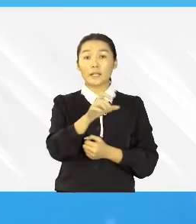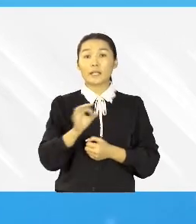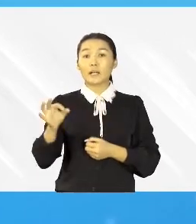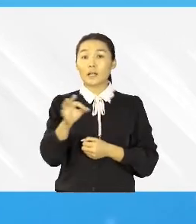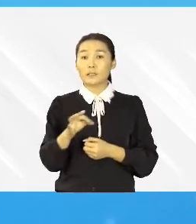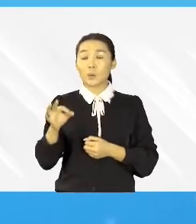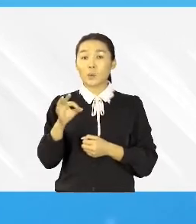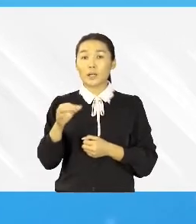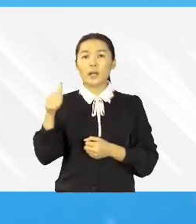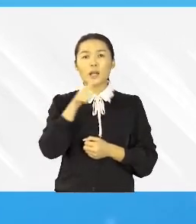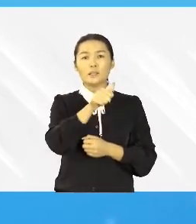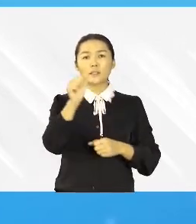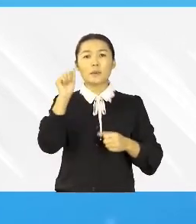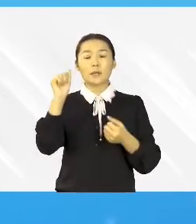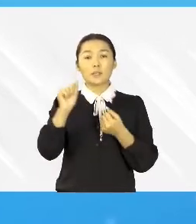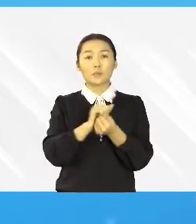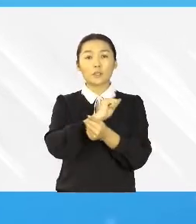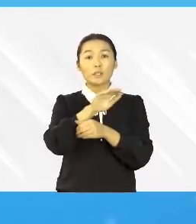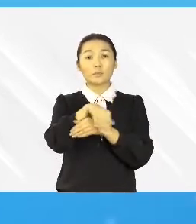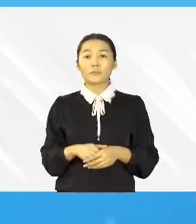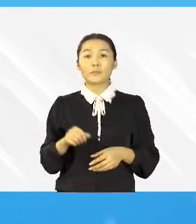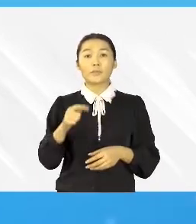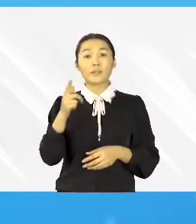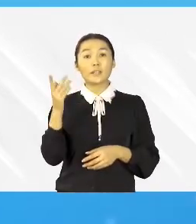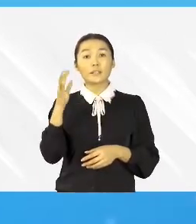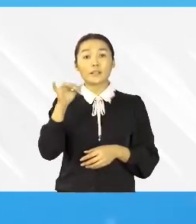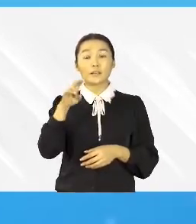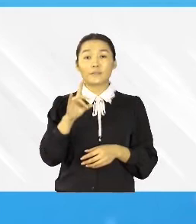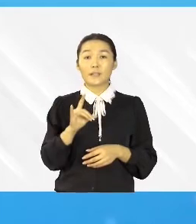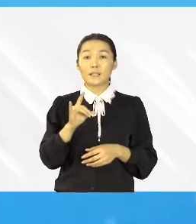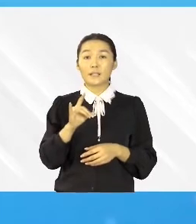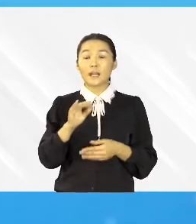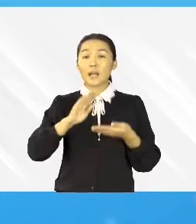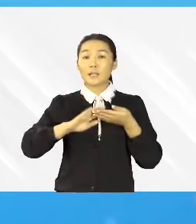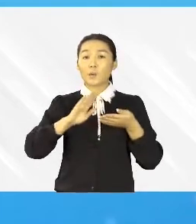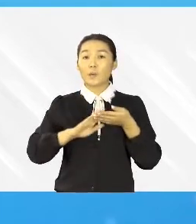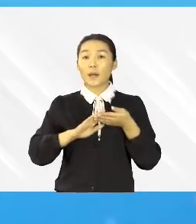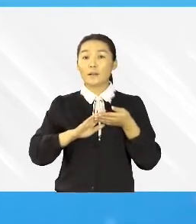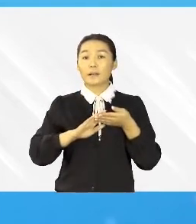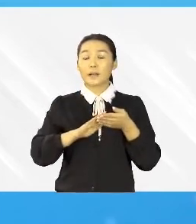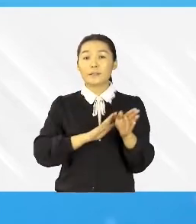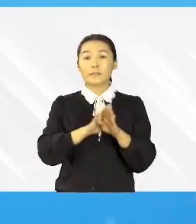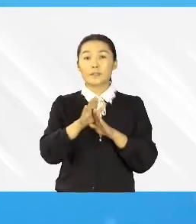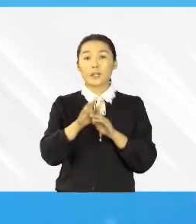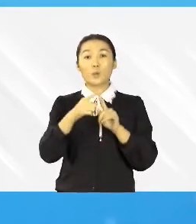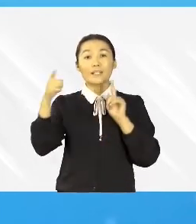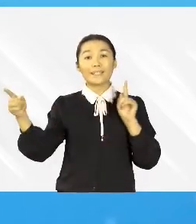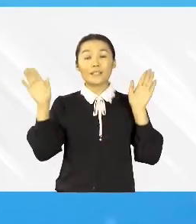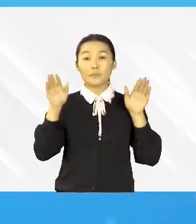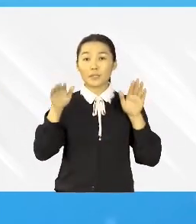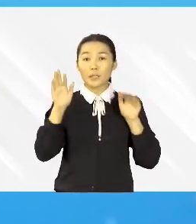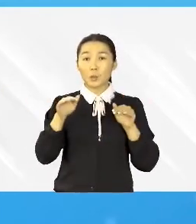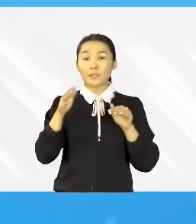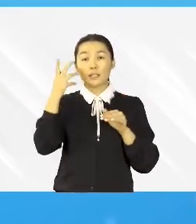в самых сухих пустынях и глубоких пещерах. Некоторые виды регулярно совершают длинные перелеты, тогда как